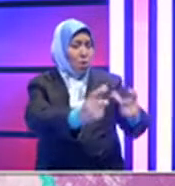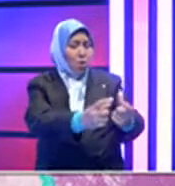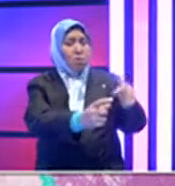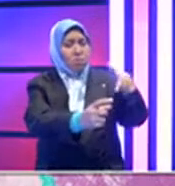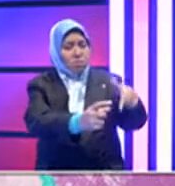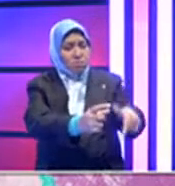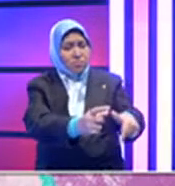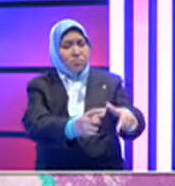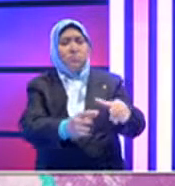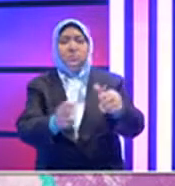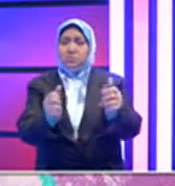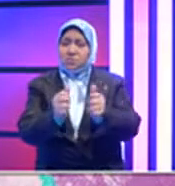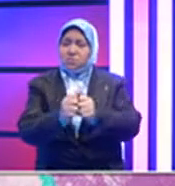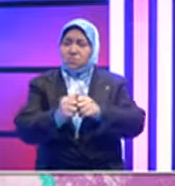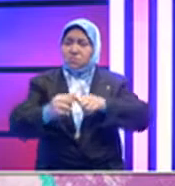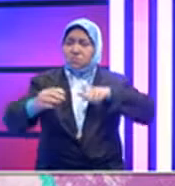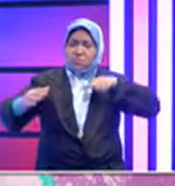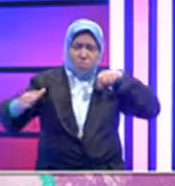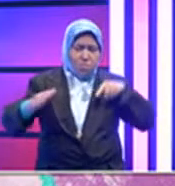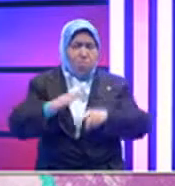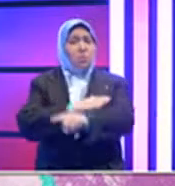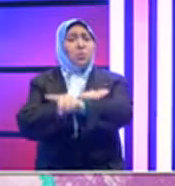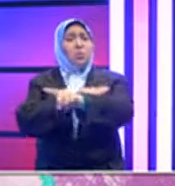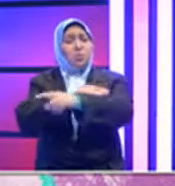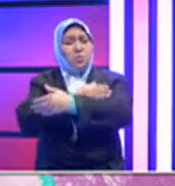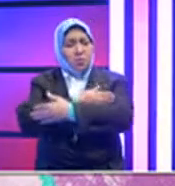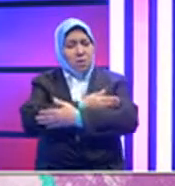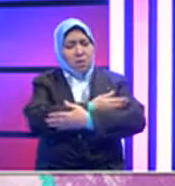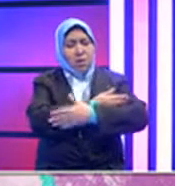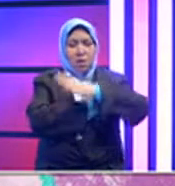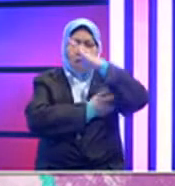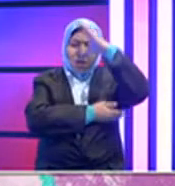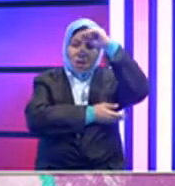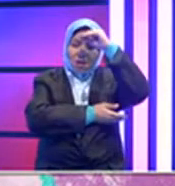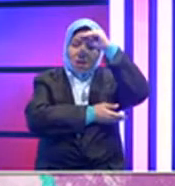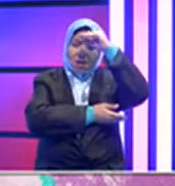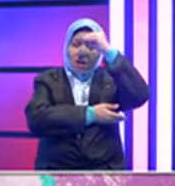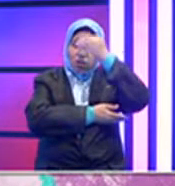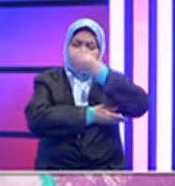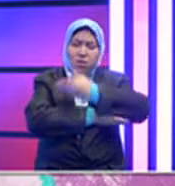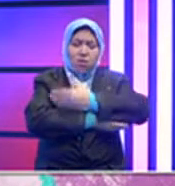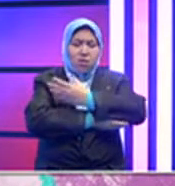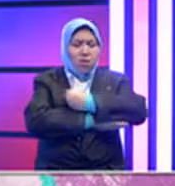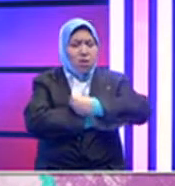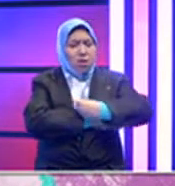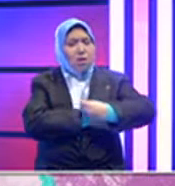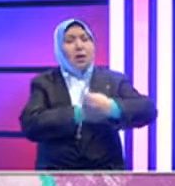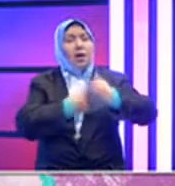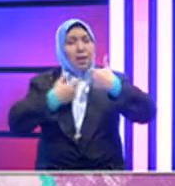pop given me badd Bieber